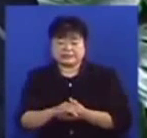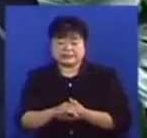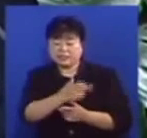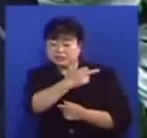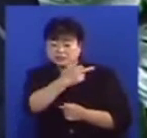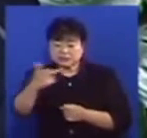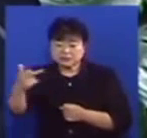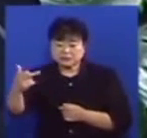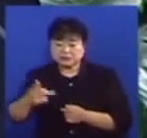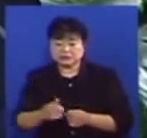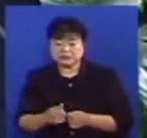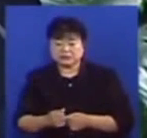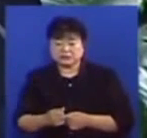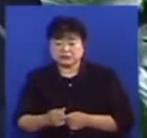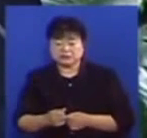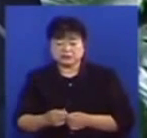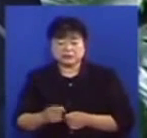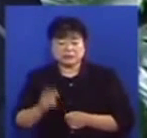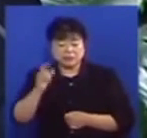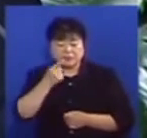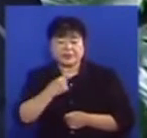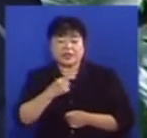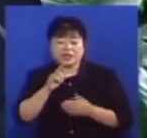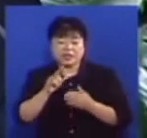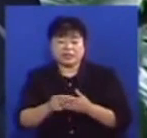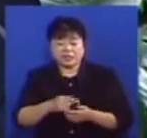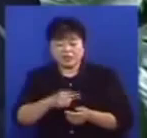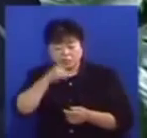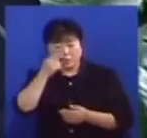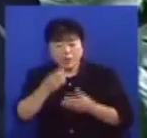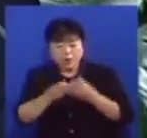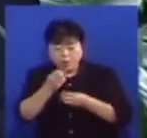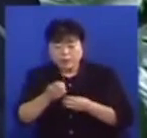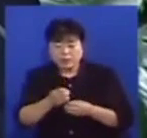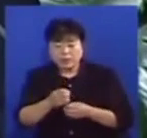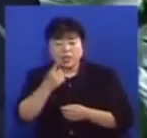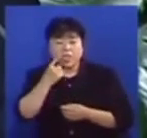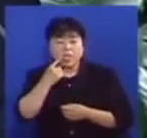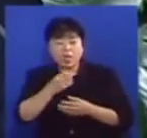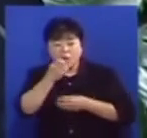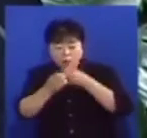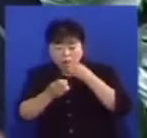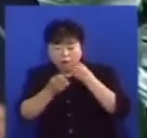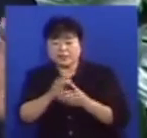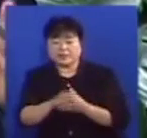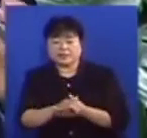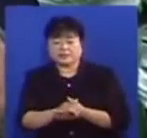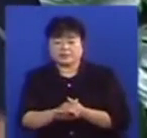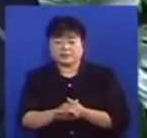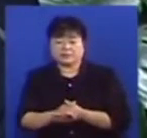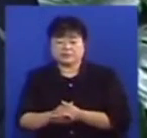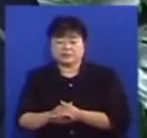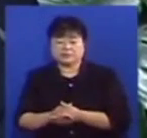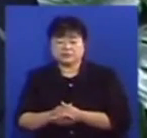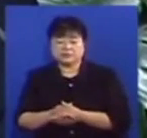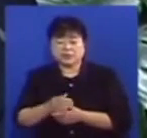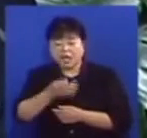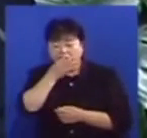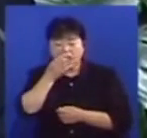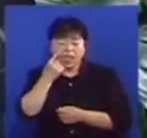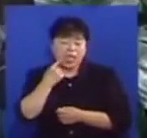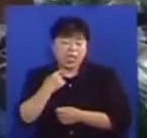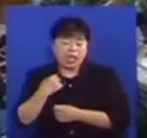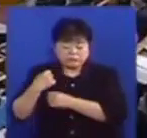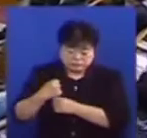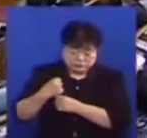큰 낭패와 실망을 당하면 교만을 회개하고 탐욕을 회개해야 되는 것입니다. 교만과 탐욕의 짐을 짊어지고 있으면